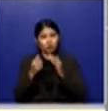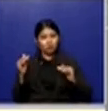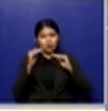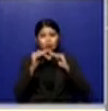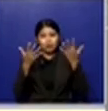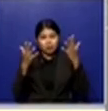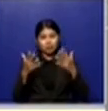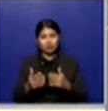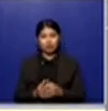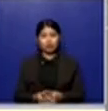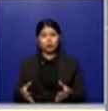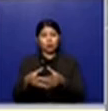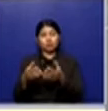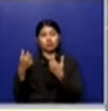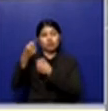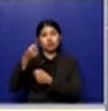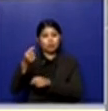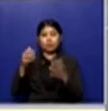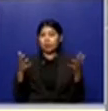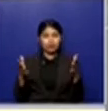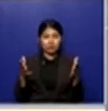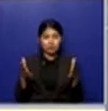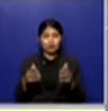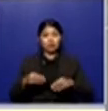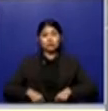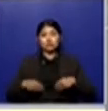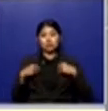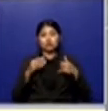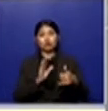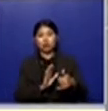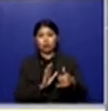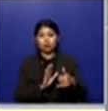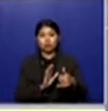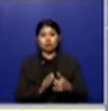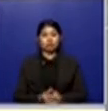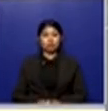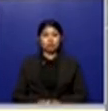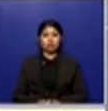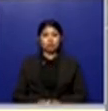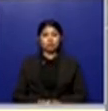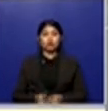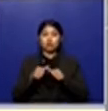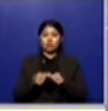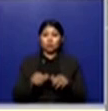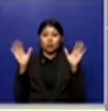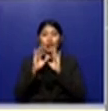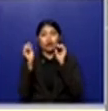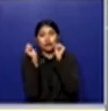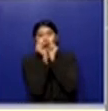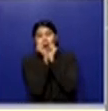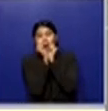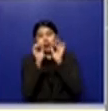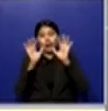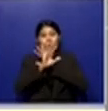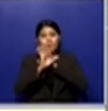ไม่ต้องมานั่งชุมนุมเพราะชีวิตของเขาอยู่เหมือนทาสครับ